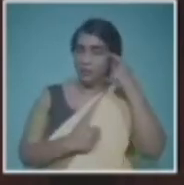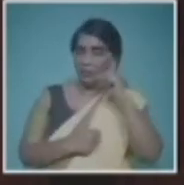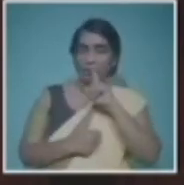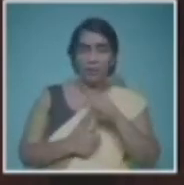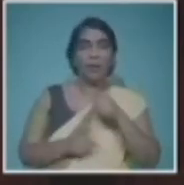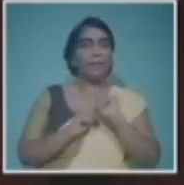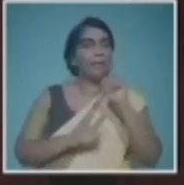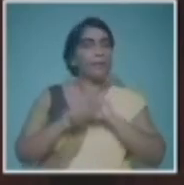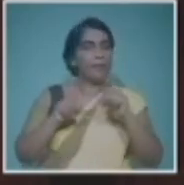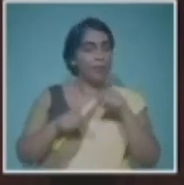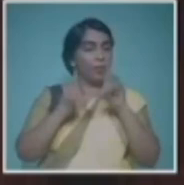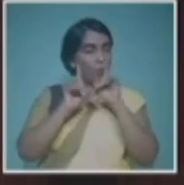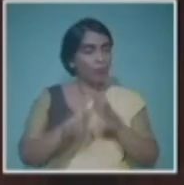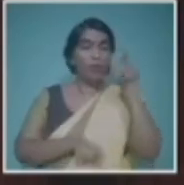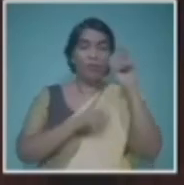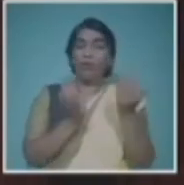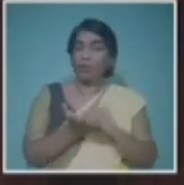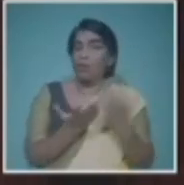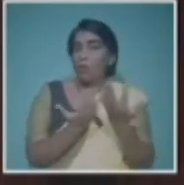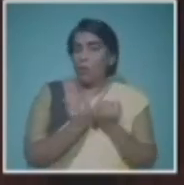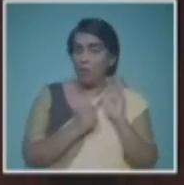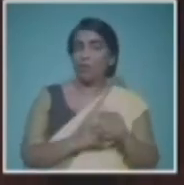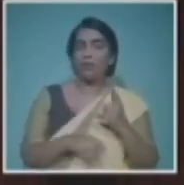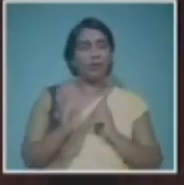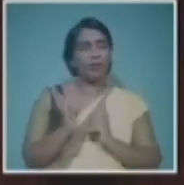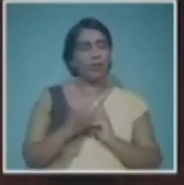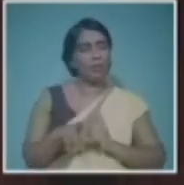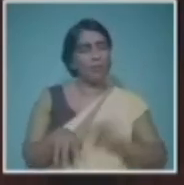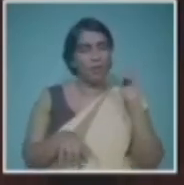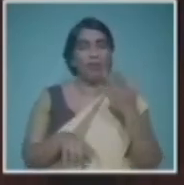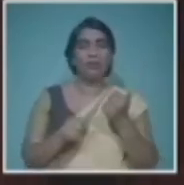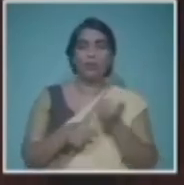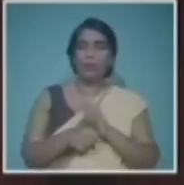මේ පාර්ලිමේන්තුවට එවන් අය තවත් අවශ්‍ය වේලාවක අවාසනාවන්ත විදියට